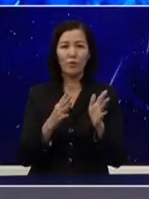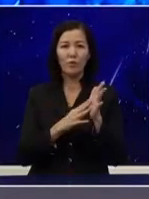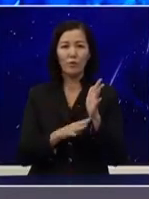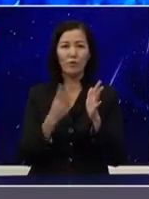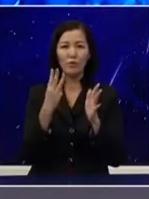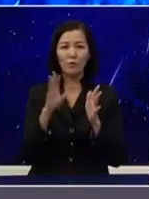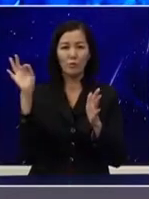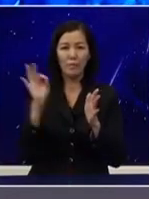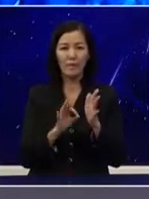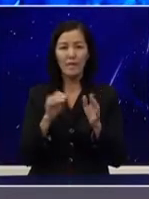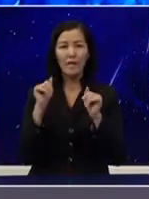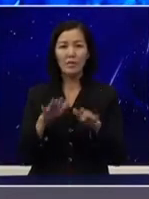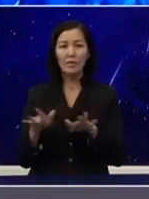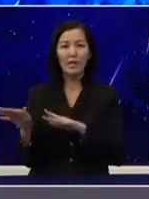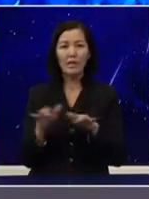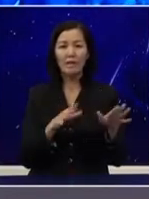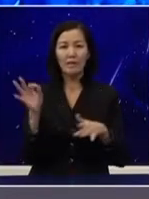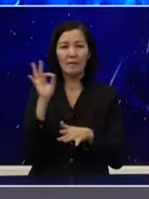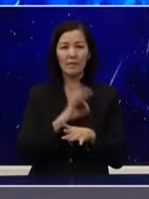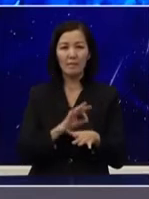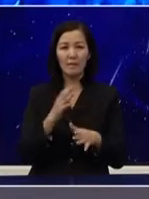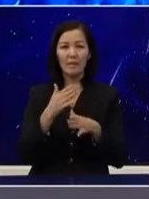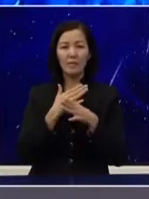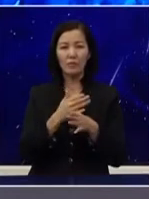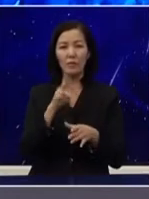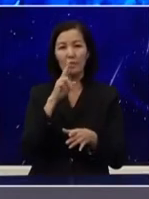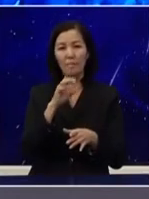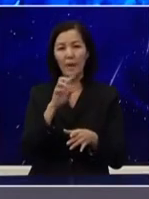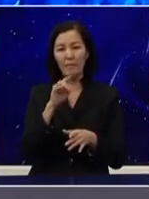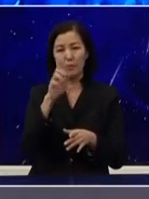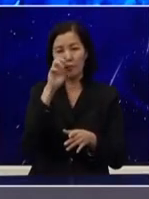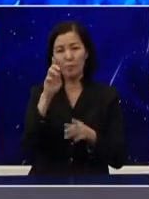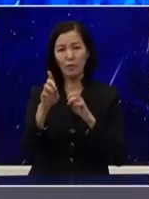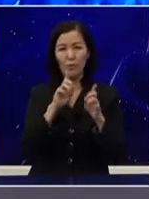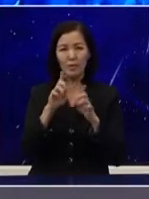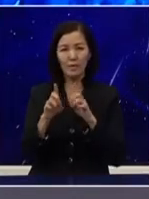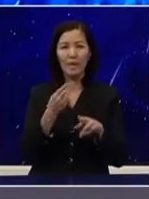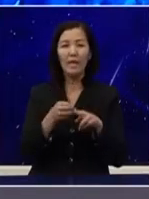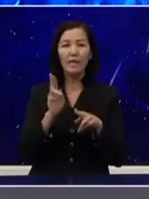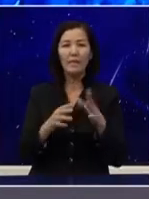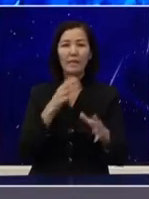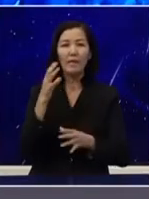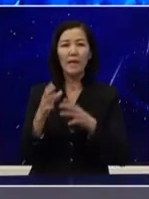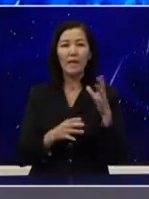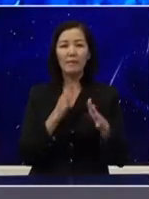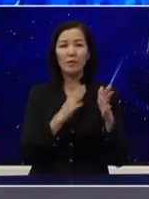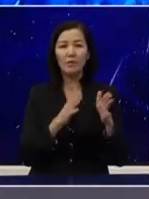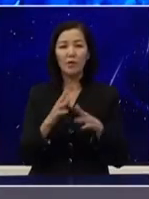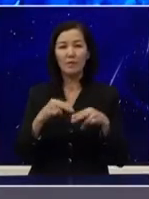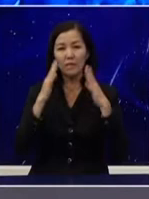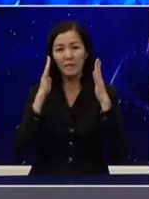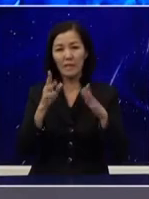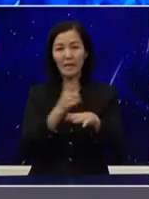0,93% бұл қабылданып жатқан шаралардың тиімділігін көрсетеді, деді Асқар Мамин үкімет отырысында. Дегенмен әлемде індеттің тұрақсыздығын ескере